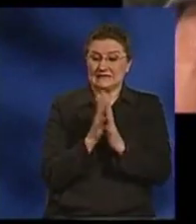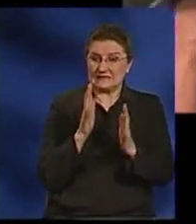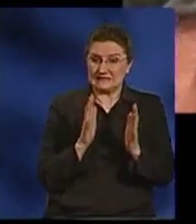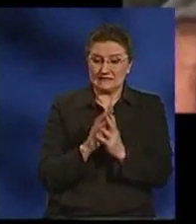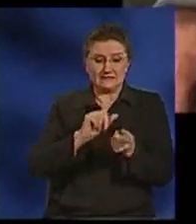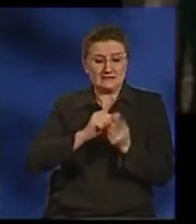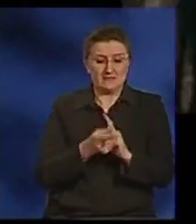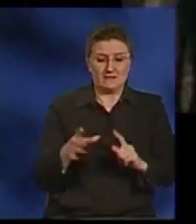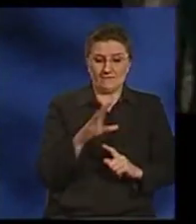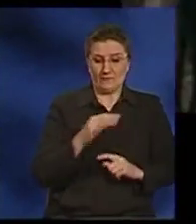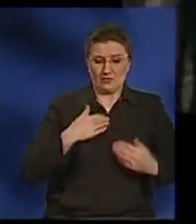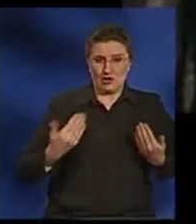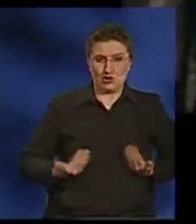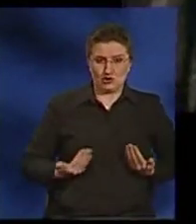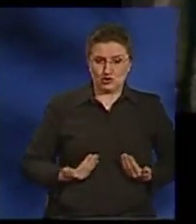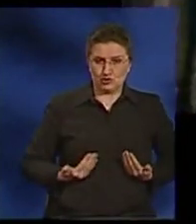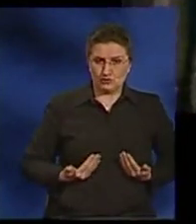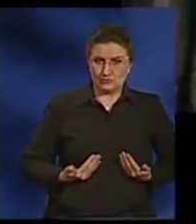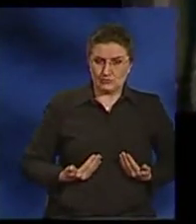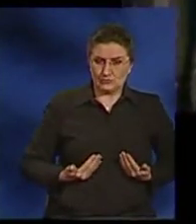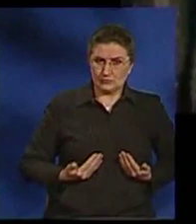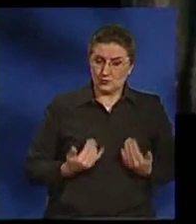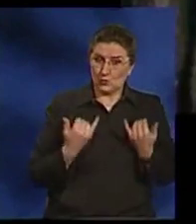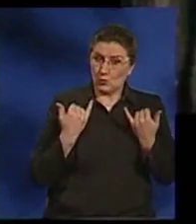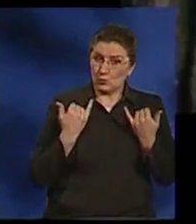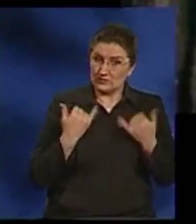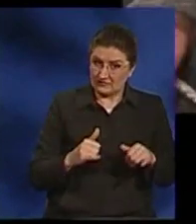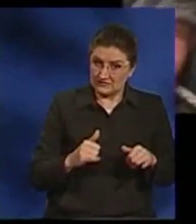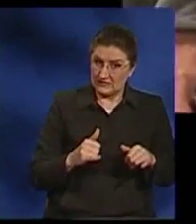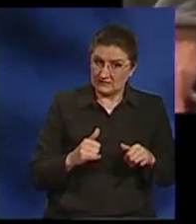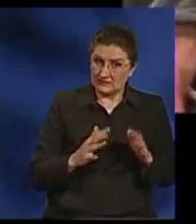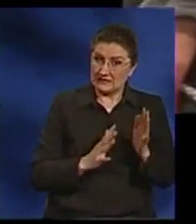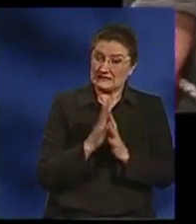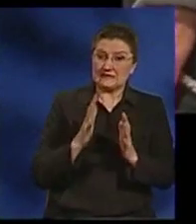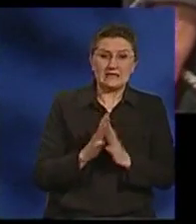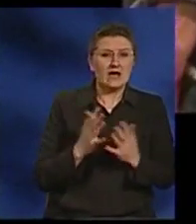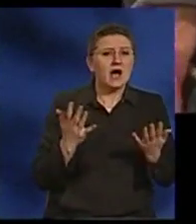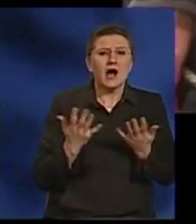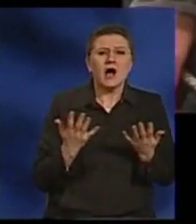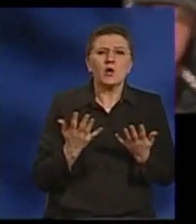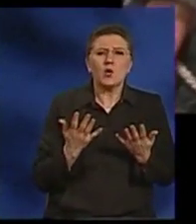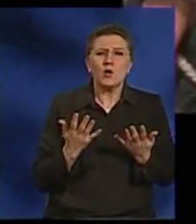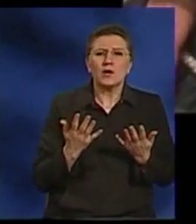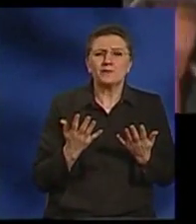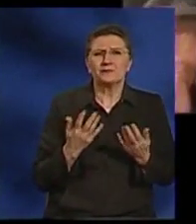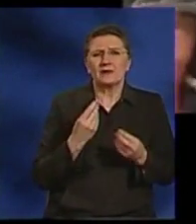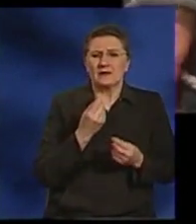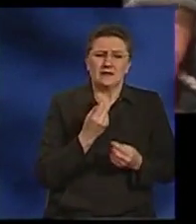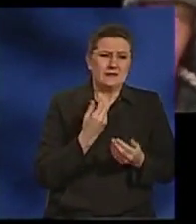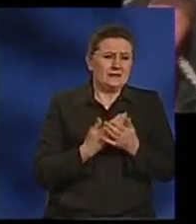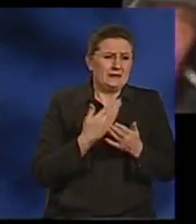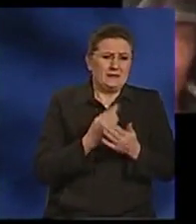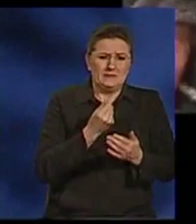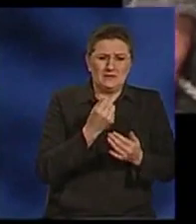переменят всю нашу жизнь. Говоришь, удивительный корень? А какой он? Ну, он